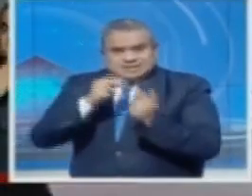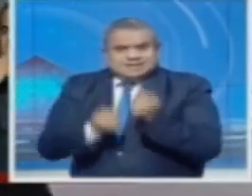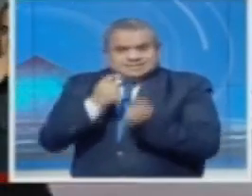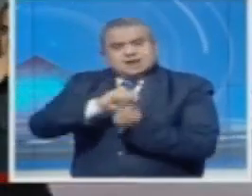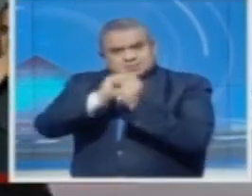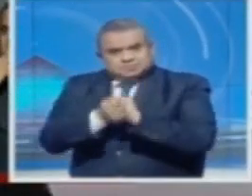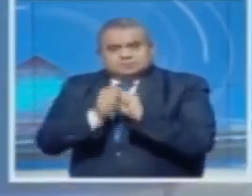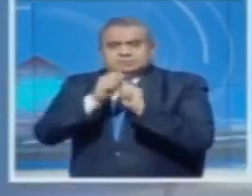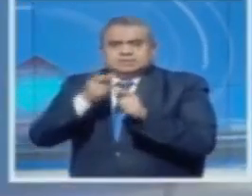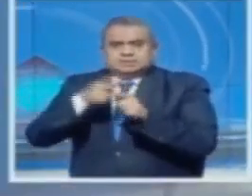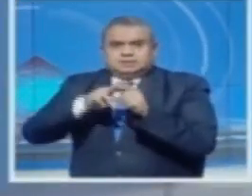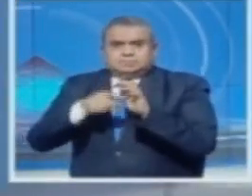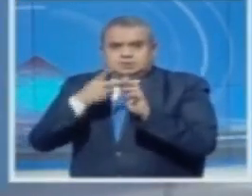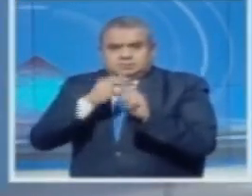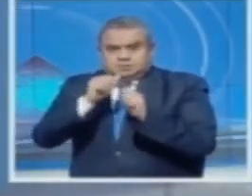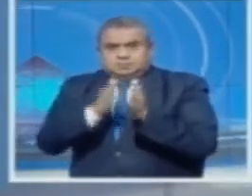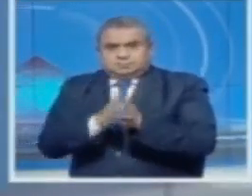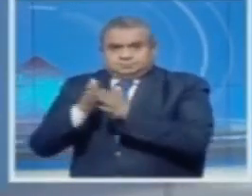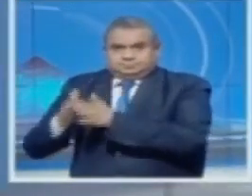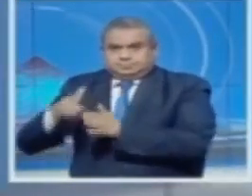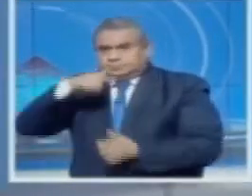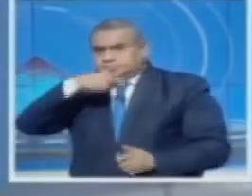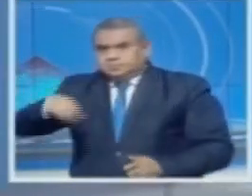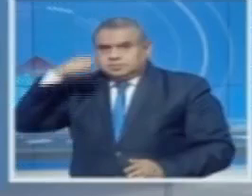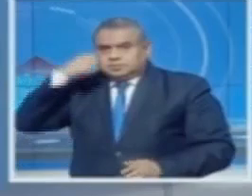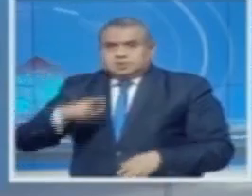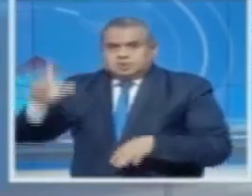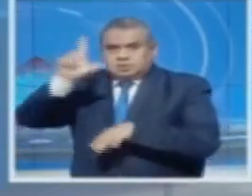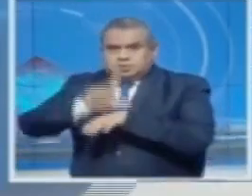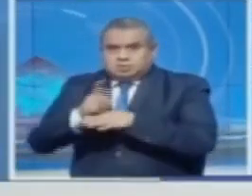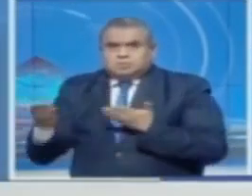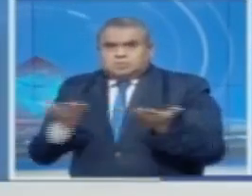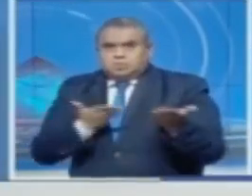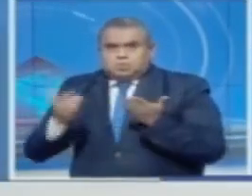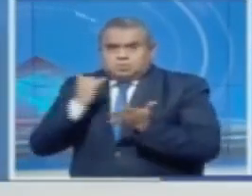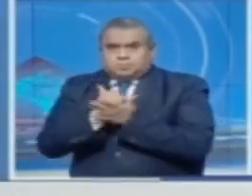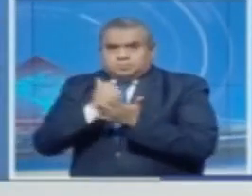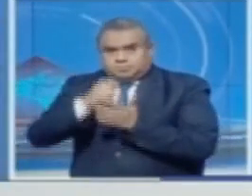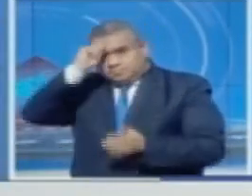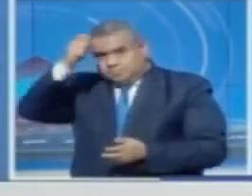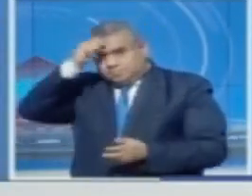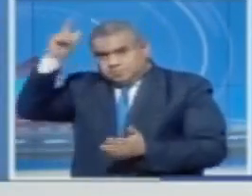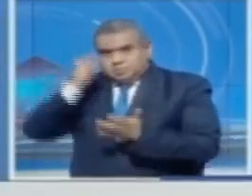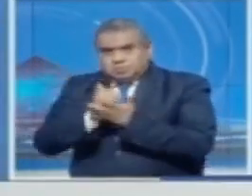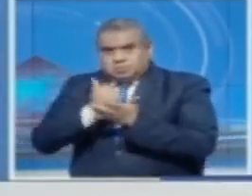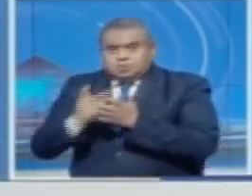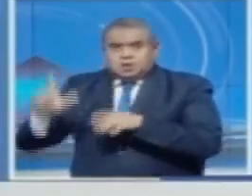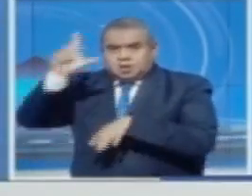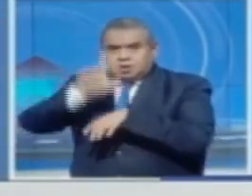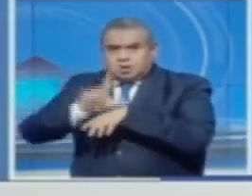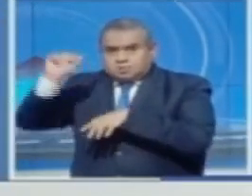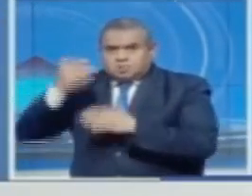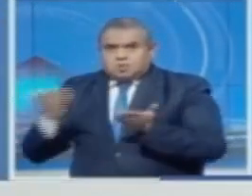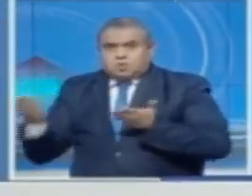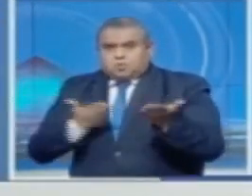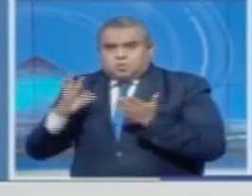مرة. من جانبها أكدت رئيسة المفوضية الأوروبية أرسولا فوندرلاين أن المفوضية تسعى